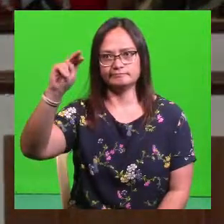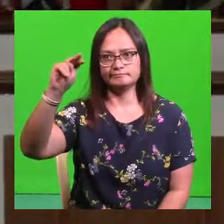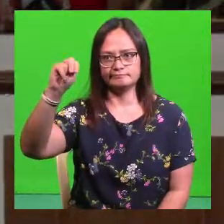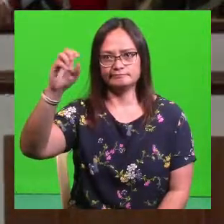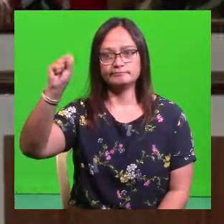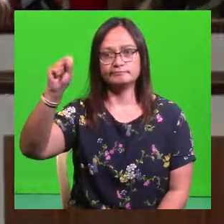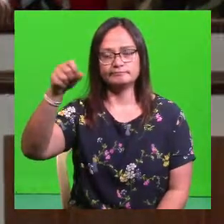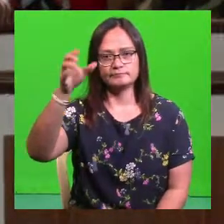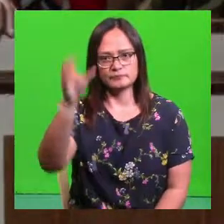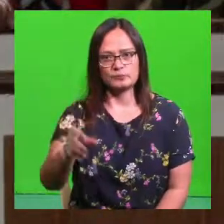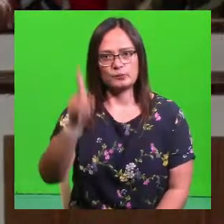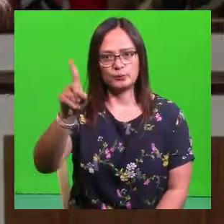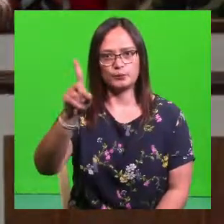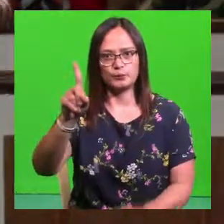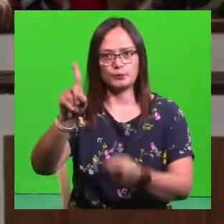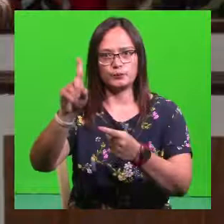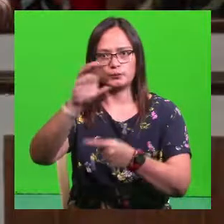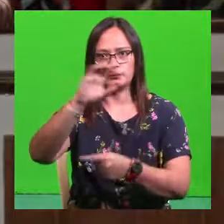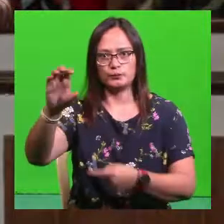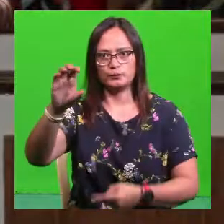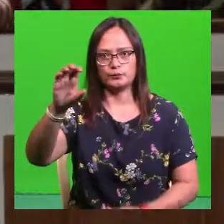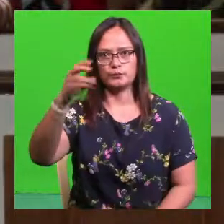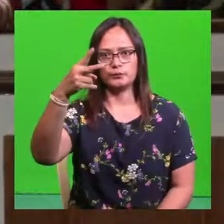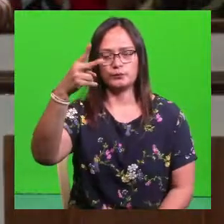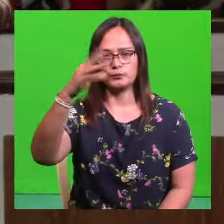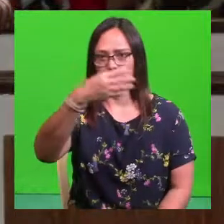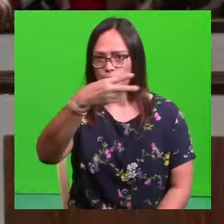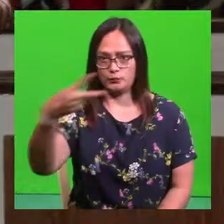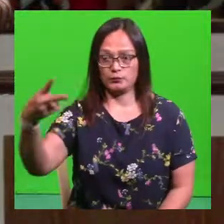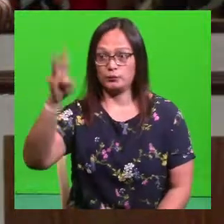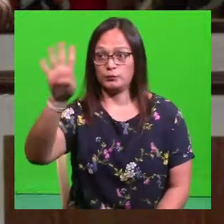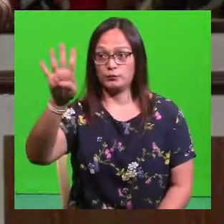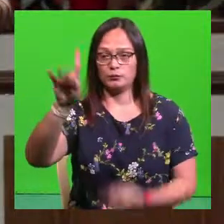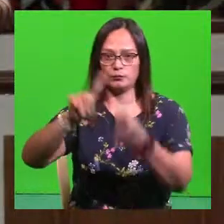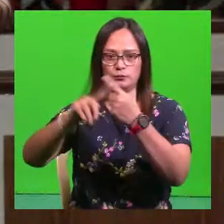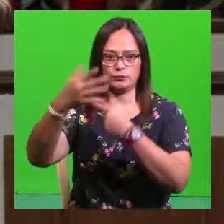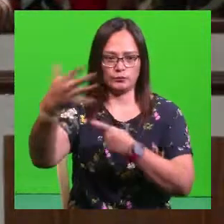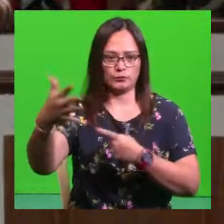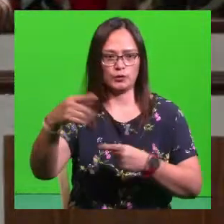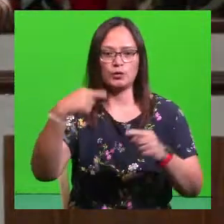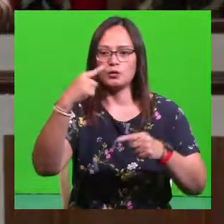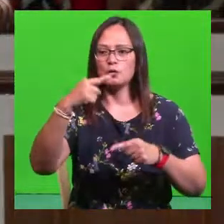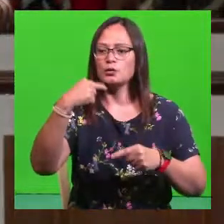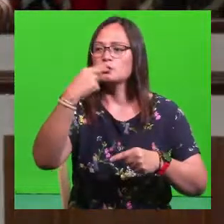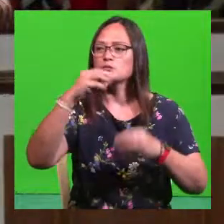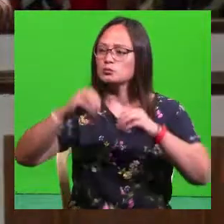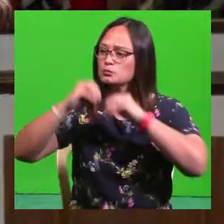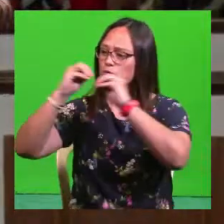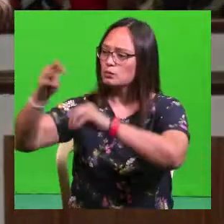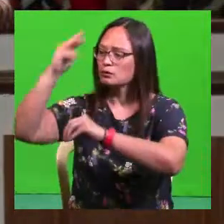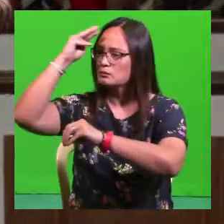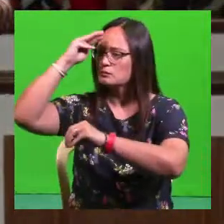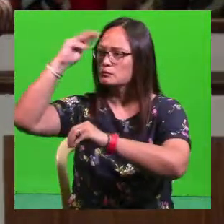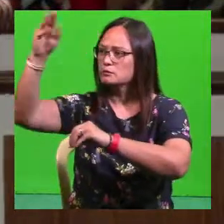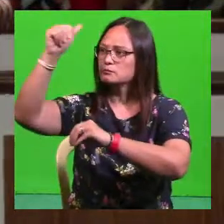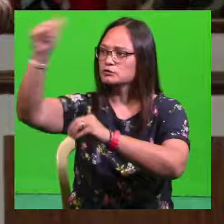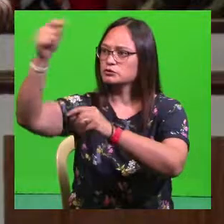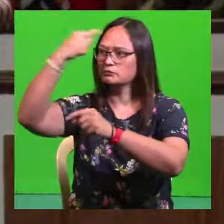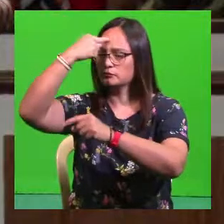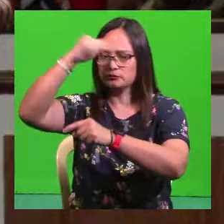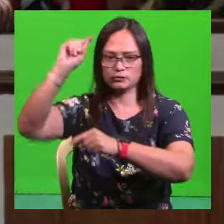5. Who gave Himself for our sins, that He might deliver us from this present